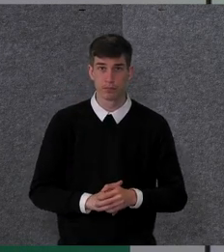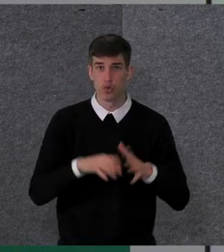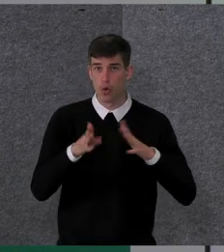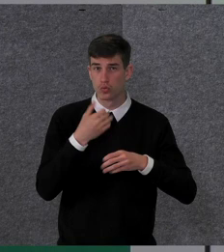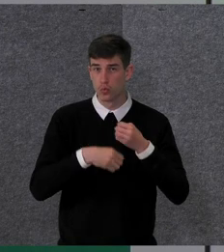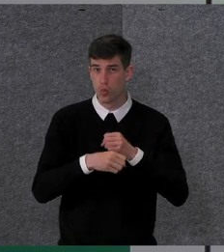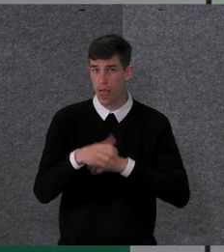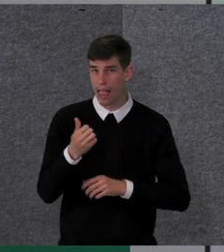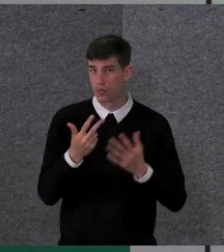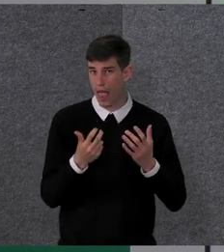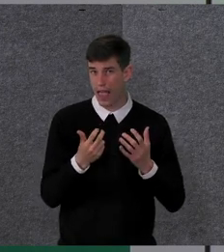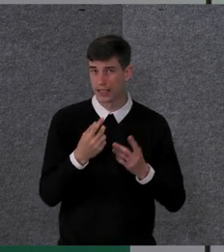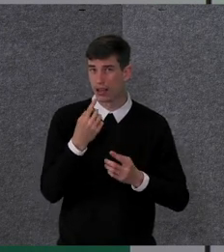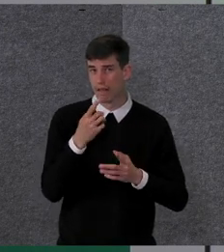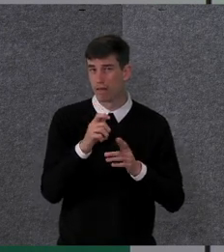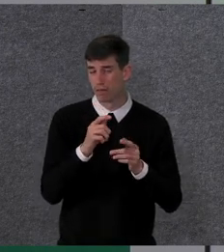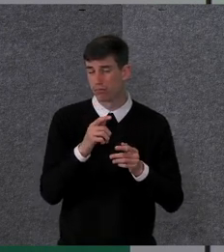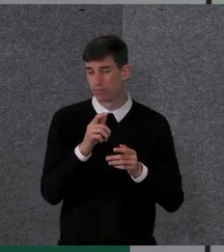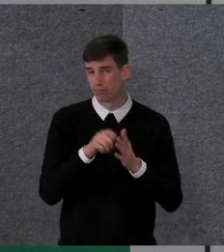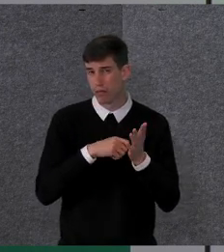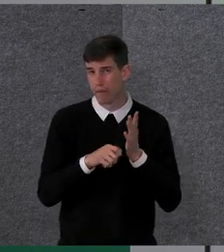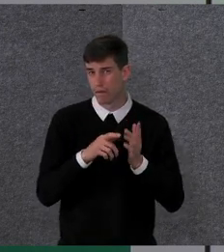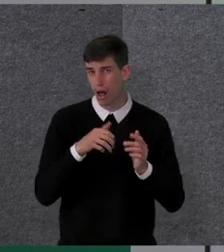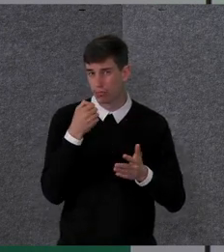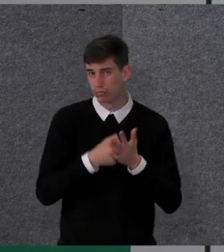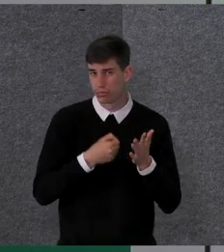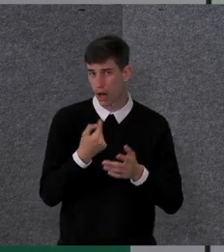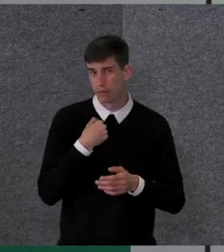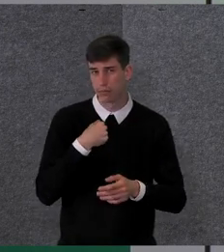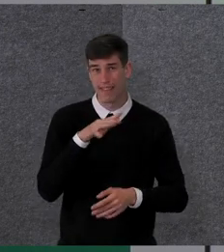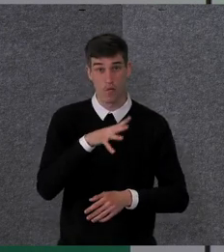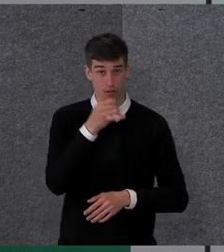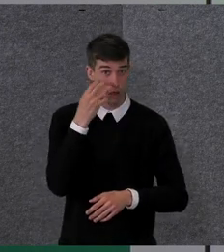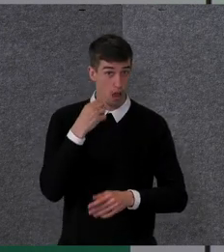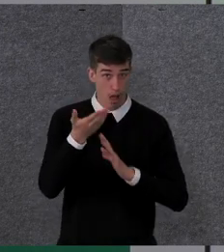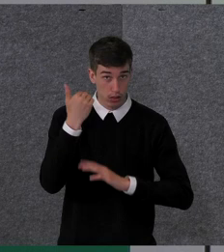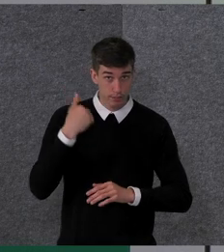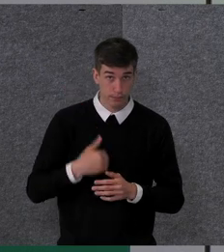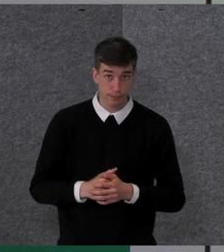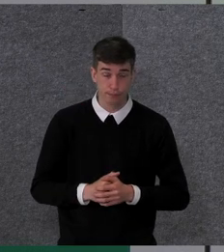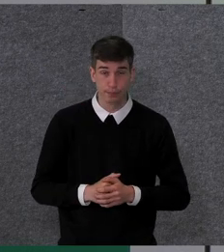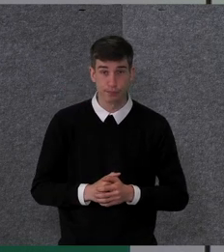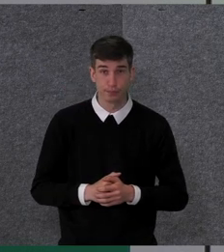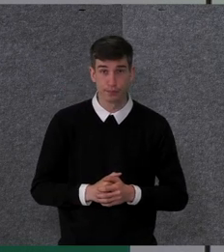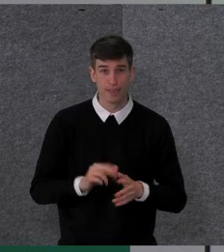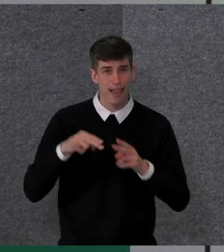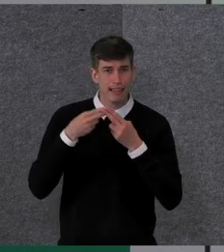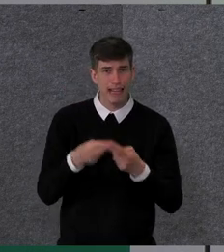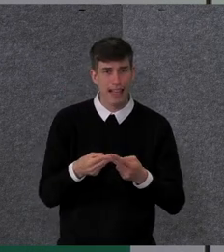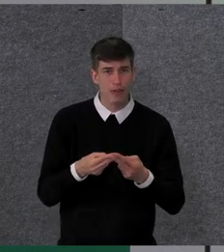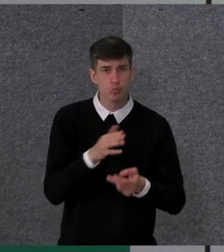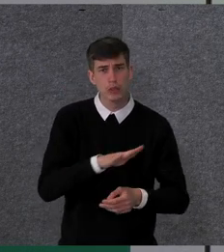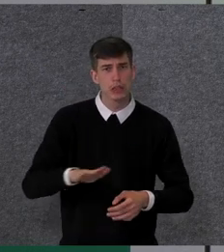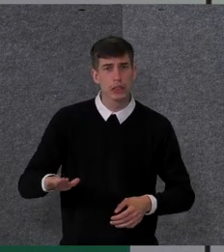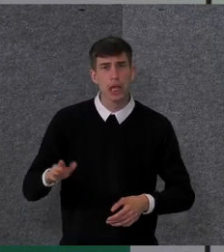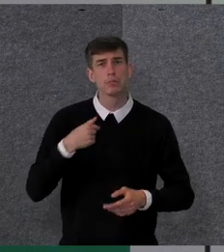1983, als die Grünen Wahlkampf mit diesem Plakat machten, war ich 15 Jahre alt. Ich bin Teil einer Generation, die in ihrer Kindheit